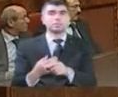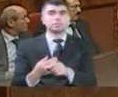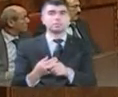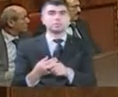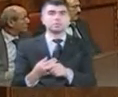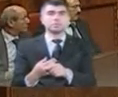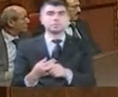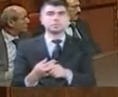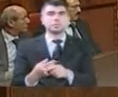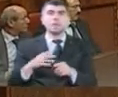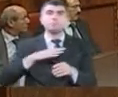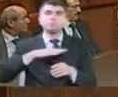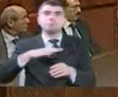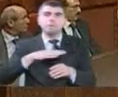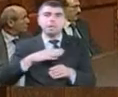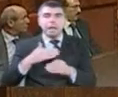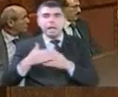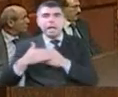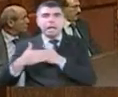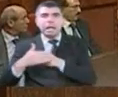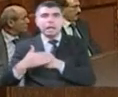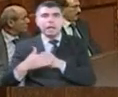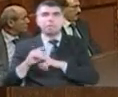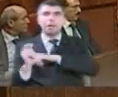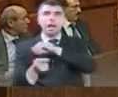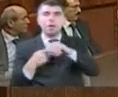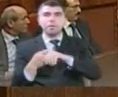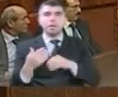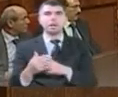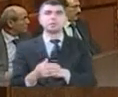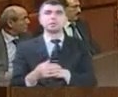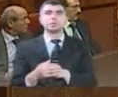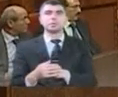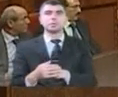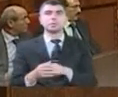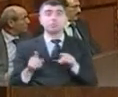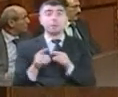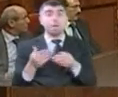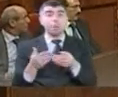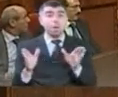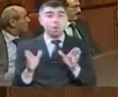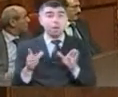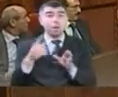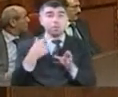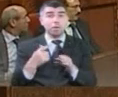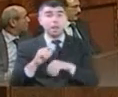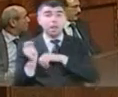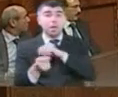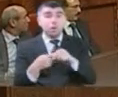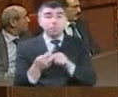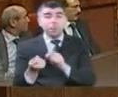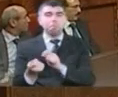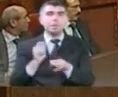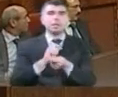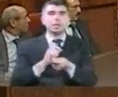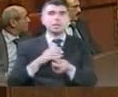يعني مدن قريبه من يعني قرى قريبه من المدن الذا فتحتي هذا المجال هذا في القرى عاوتاني كين تقل ذاكشي